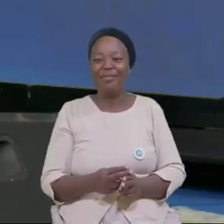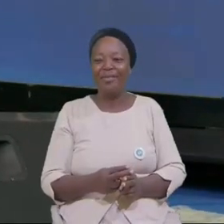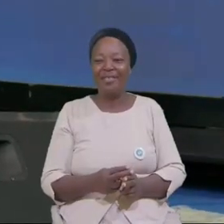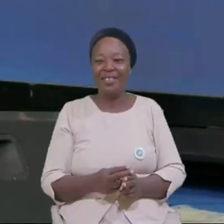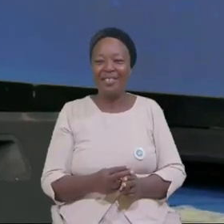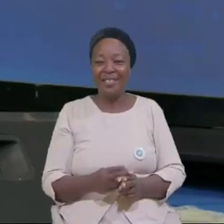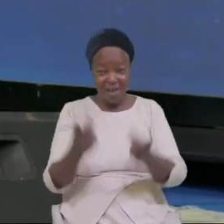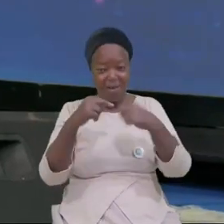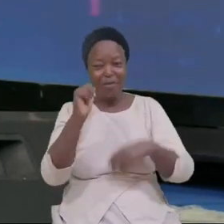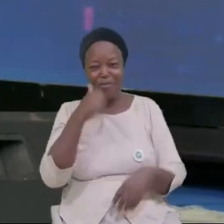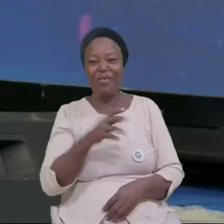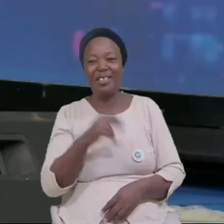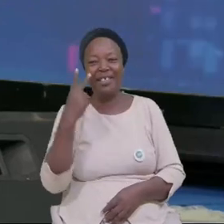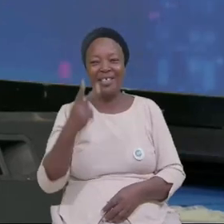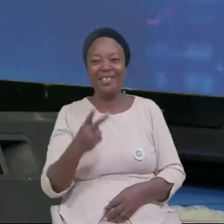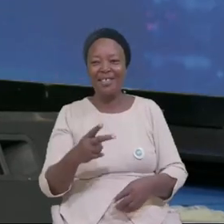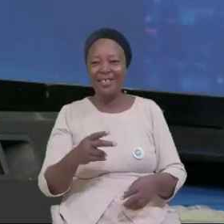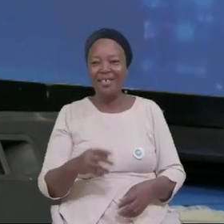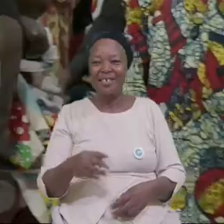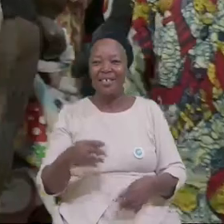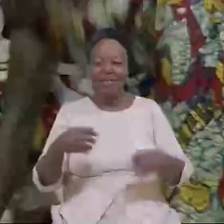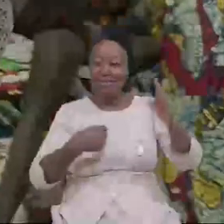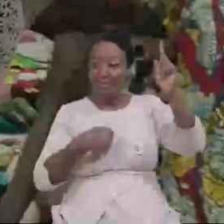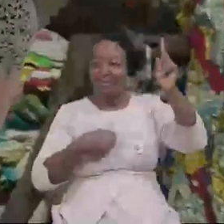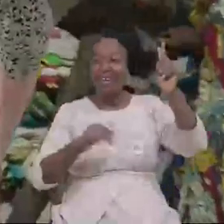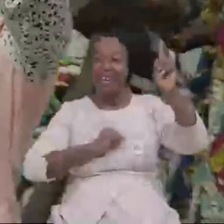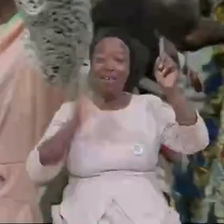Viens demain. Je viendrai demain.